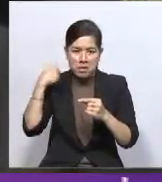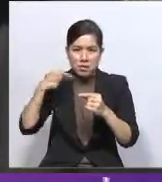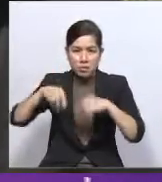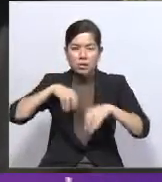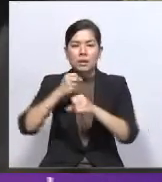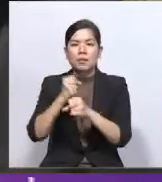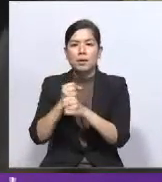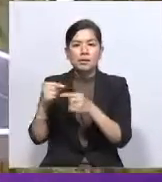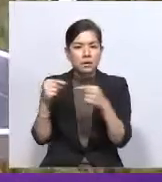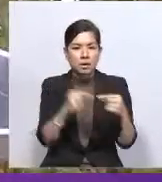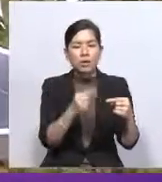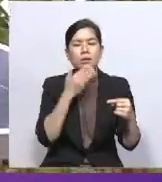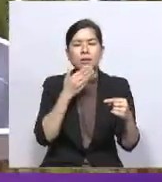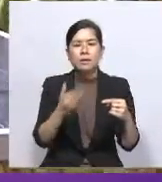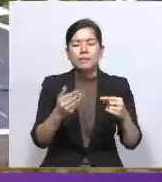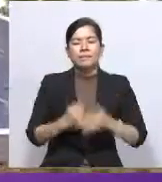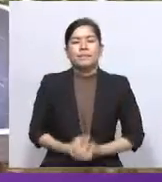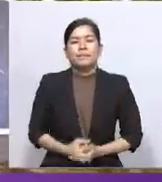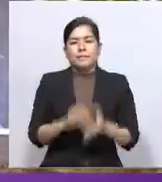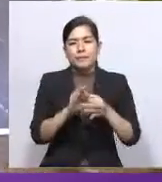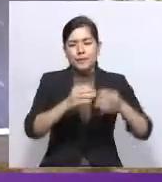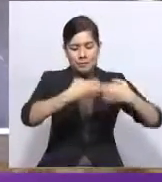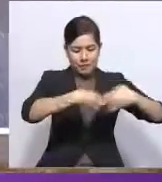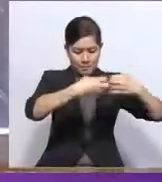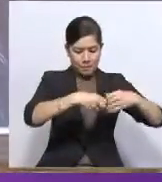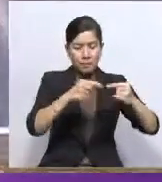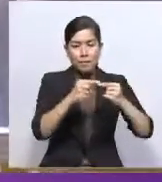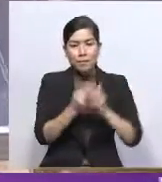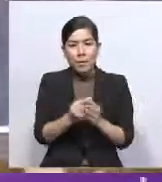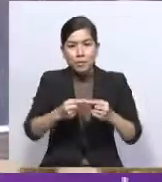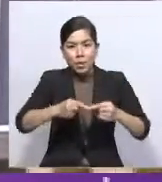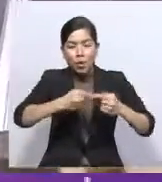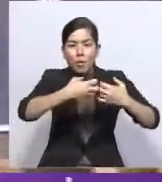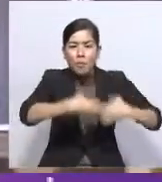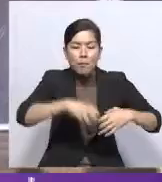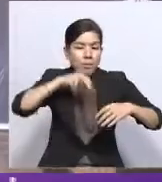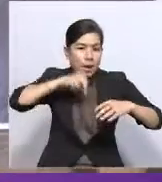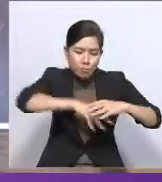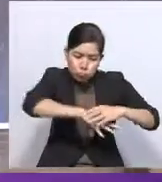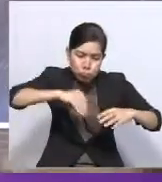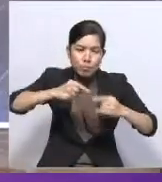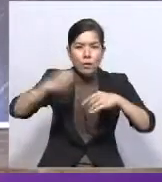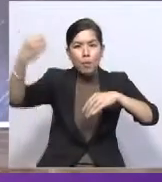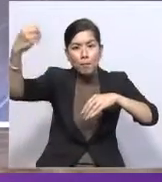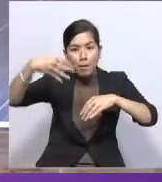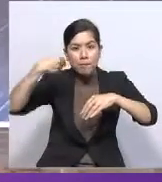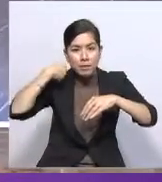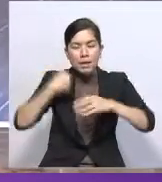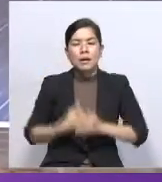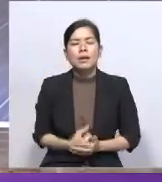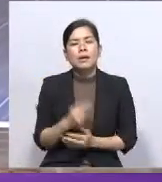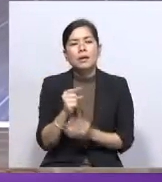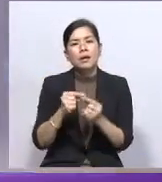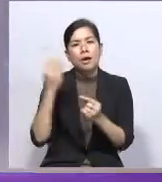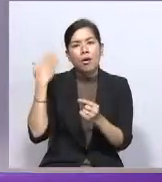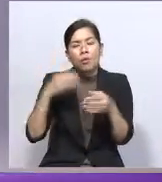อด จากการติดตั้งระบบสูบน้ำด้วยพลังงานแสงอาทิตย์สามารถทำให้ลดต้นทุนการผลิตได้จำนวนมากจากเดิมเกษ